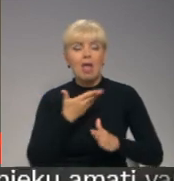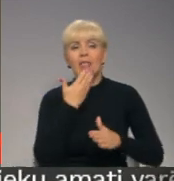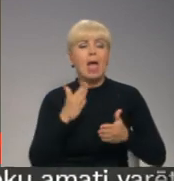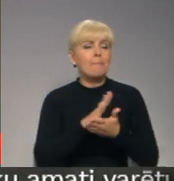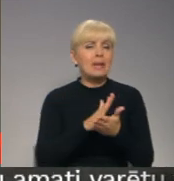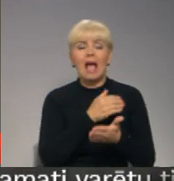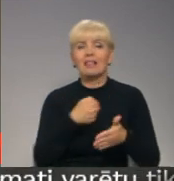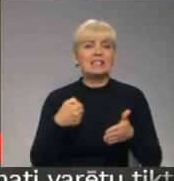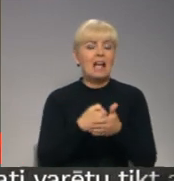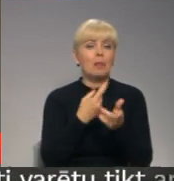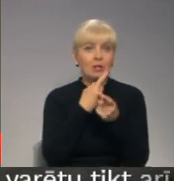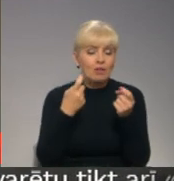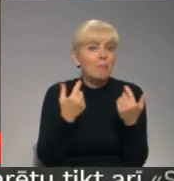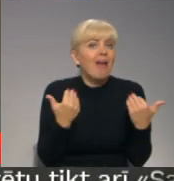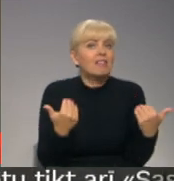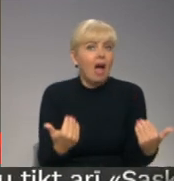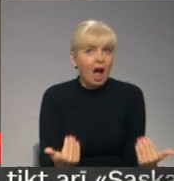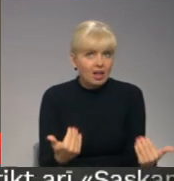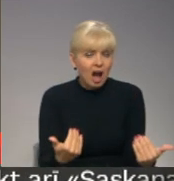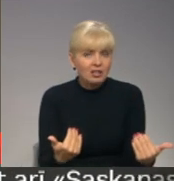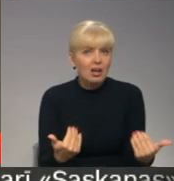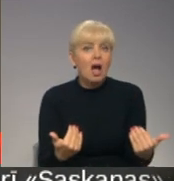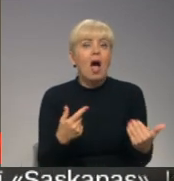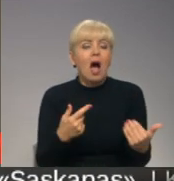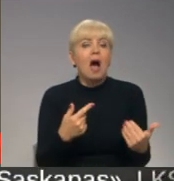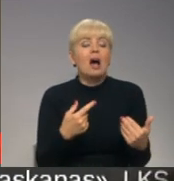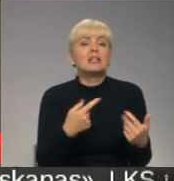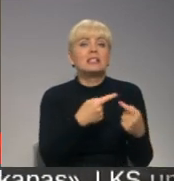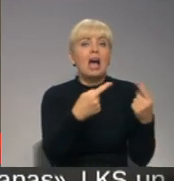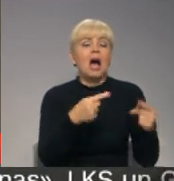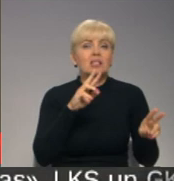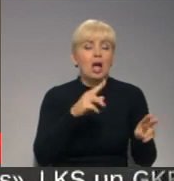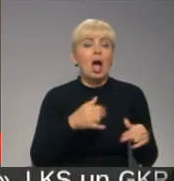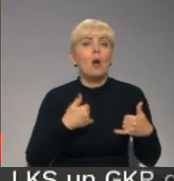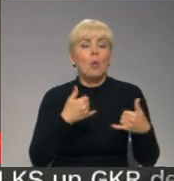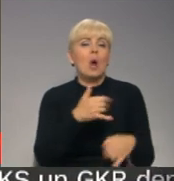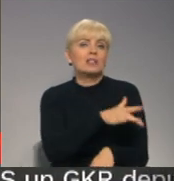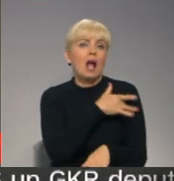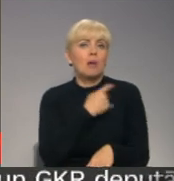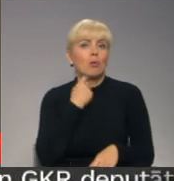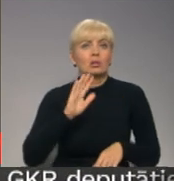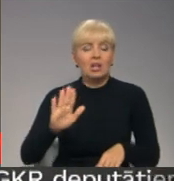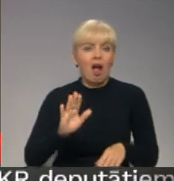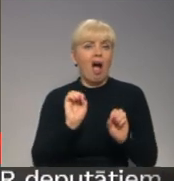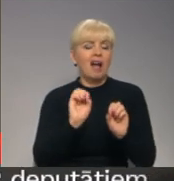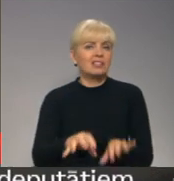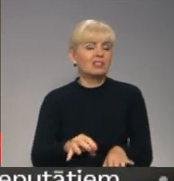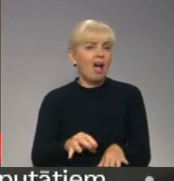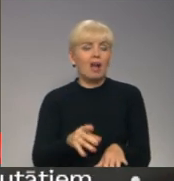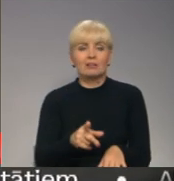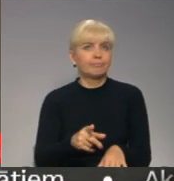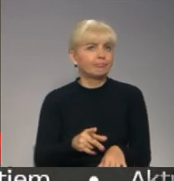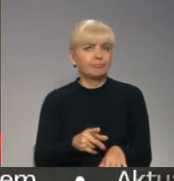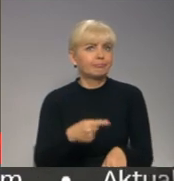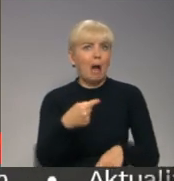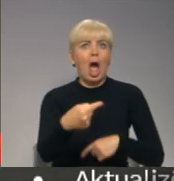bet šobrīd skaidrs, ka tiešām saskaņu un gods kalpot Rīgai mums ir atstājis pamatīgu mantojumu. Un kas bija